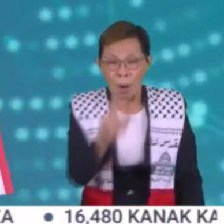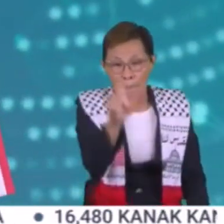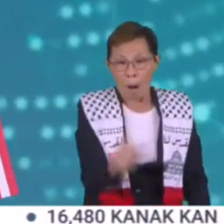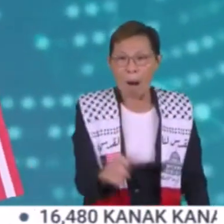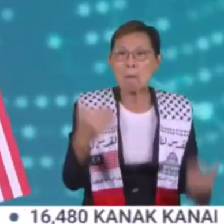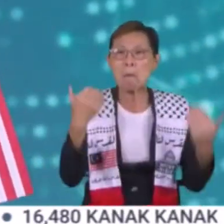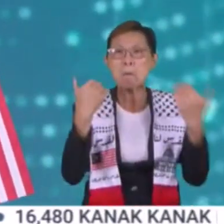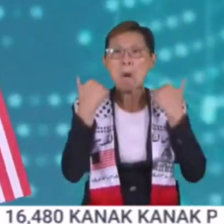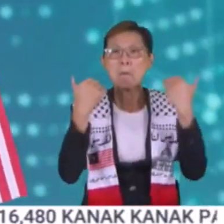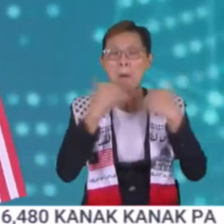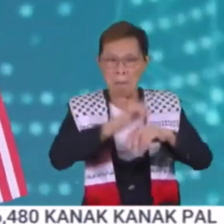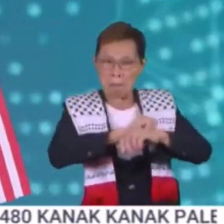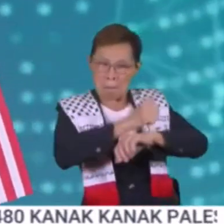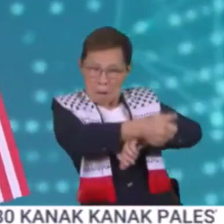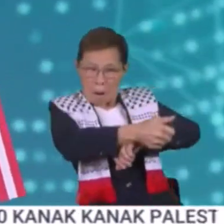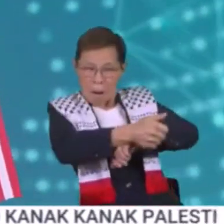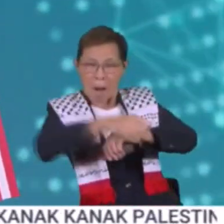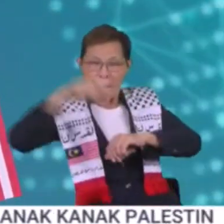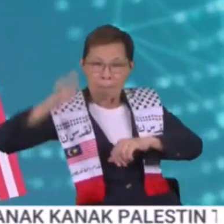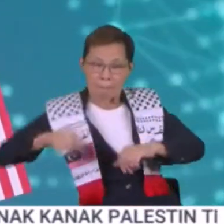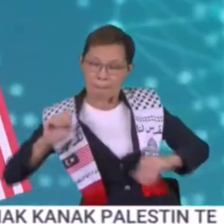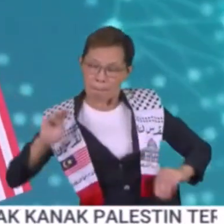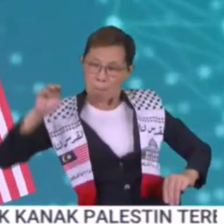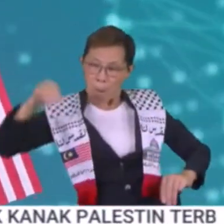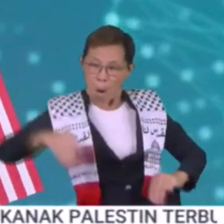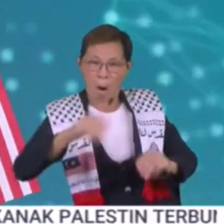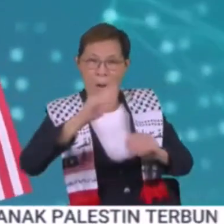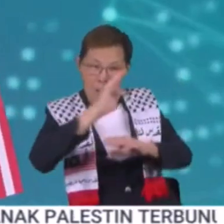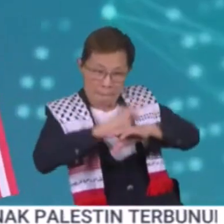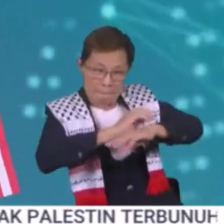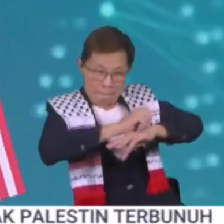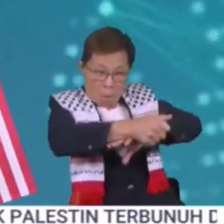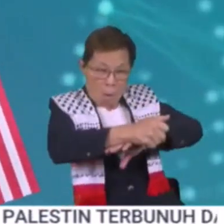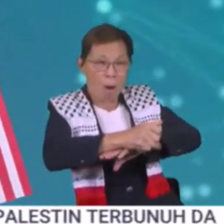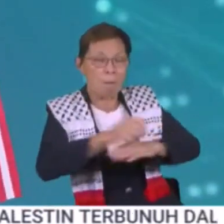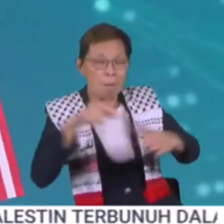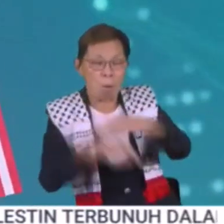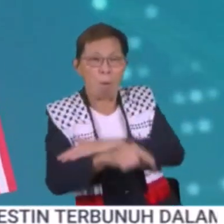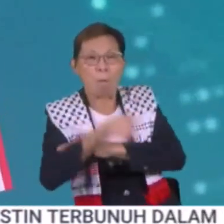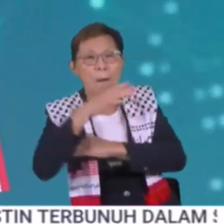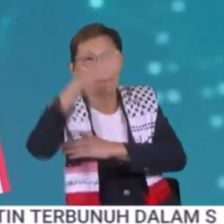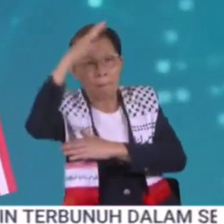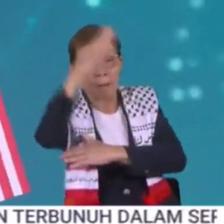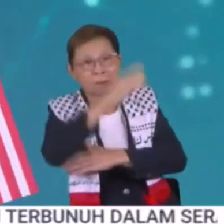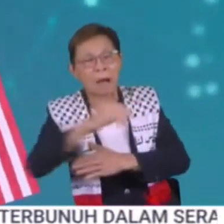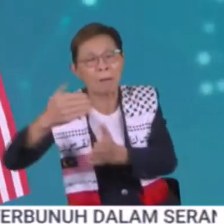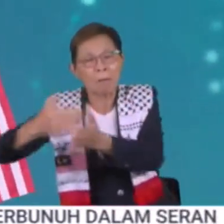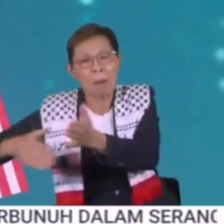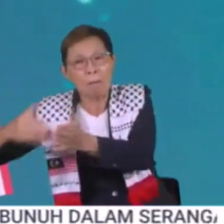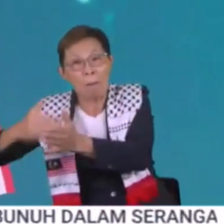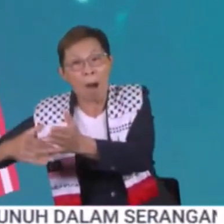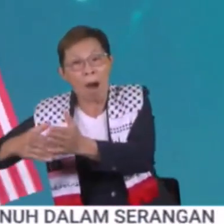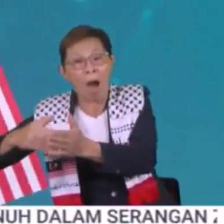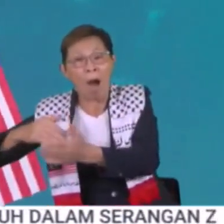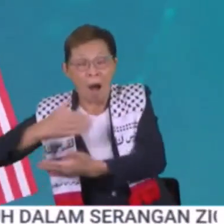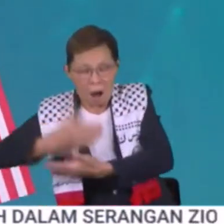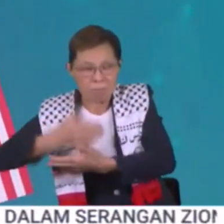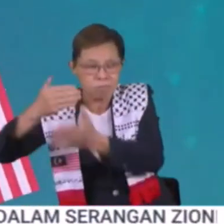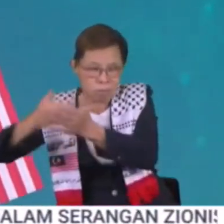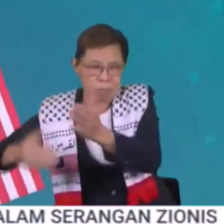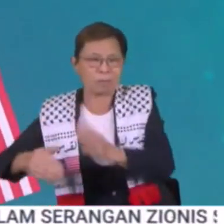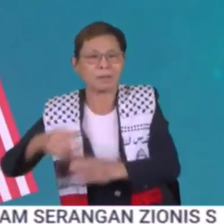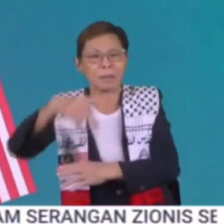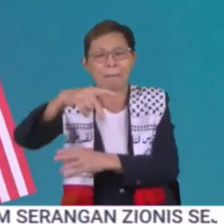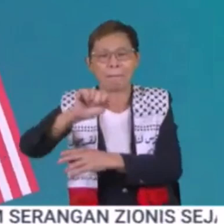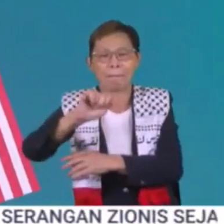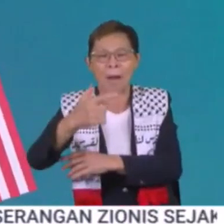Seorang penganggur didakwa di Mahkamah Majistret Muar atas pertuduhan membunuh ibu bapa serta anak saudaranya di Jalan Sekolah Kampung Paya Redan